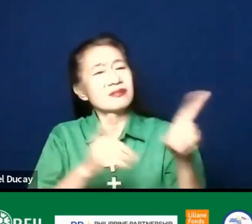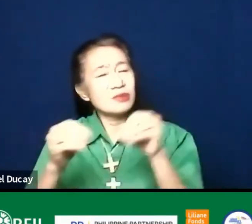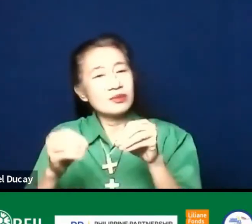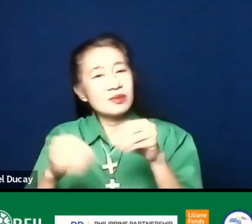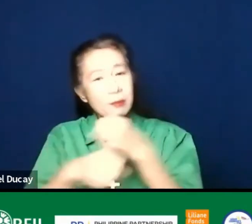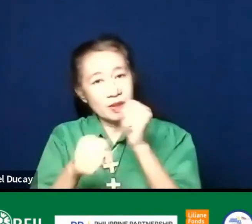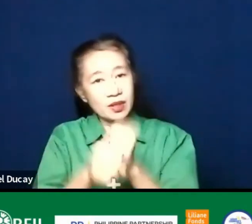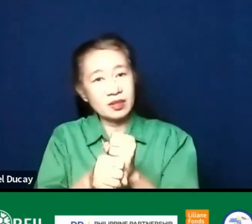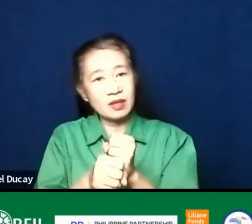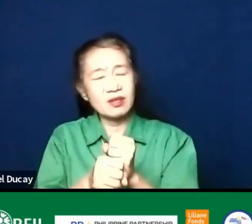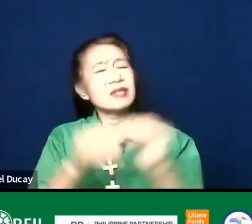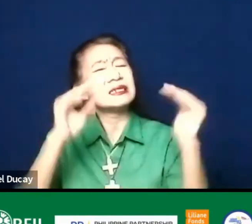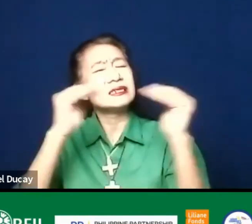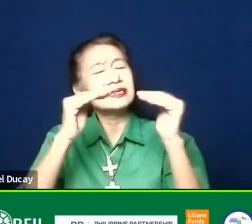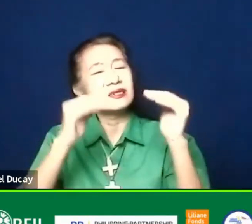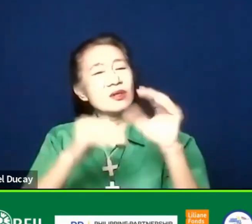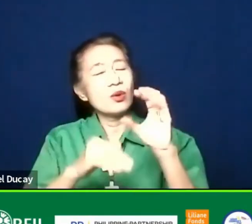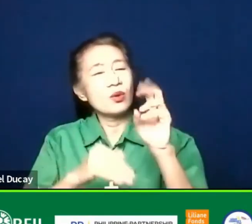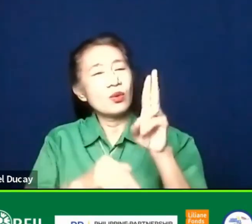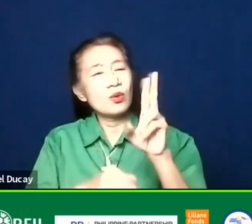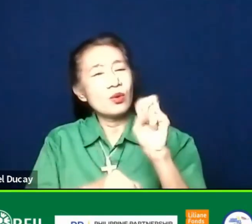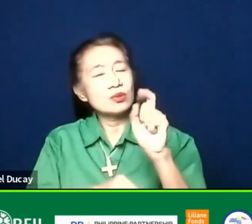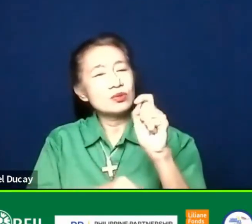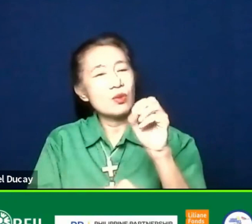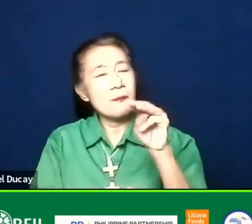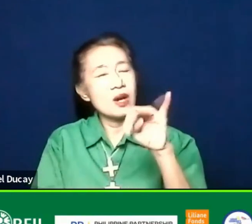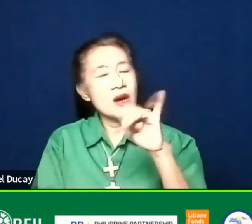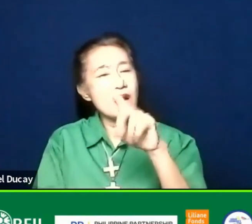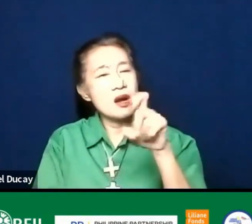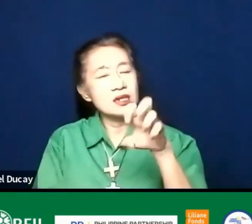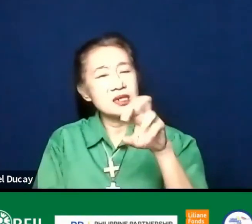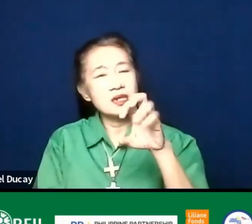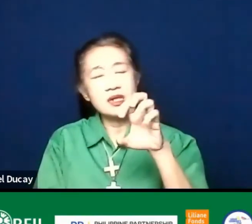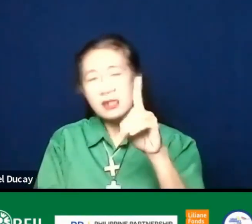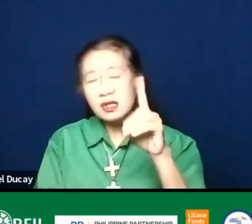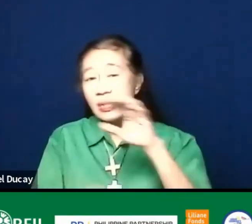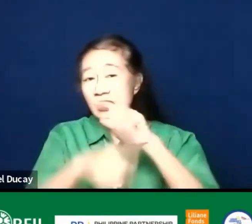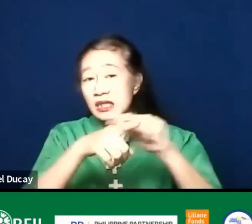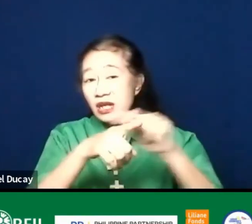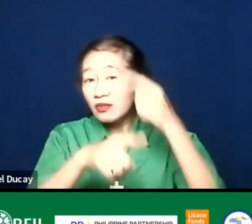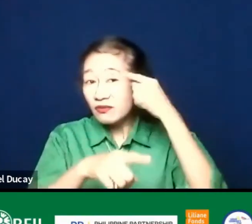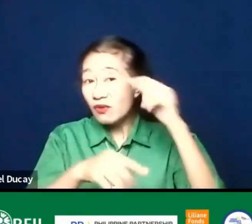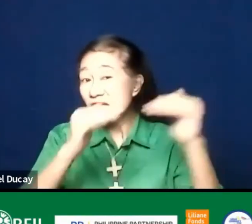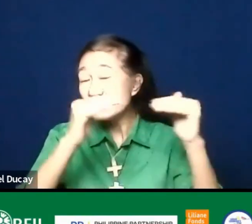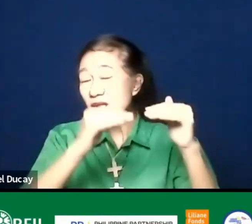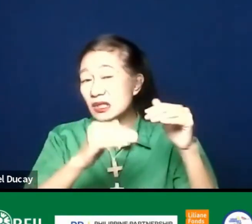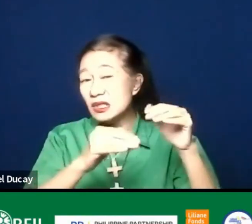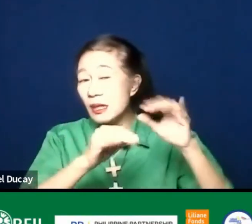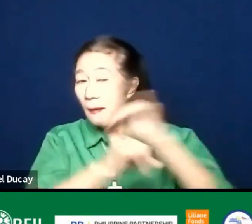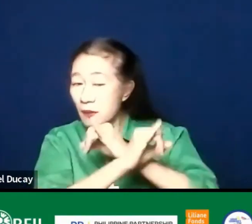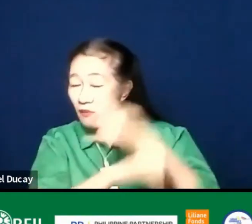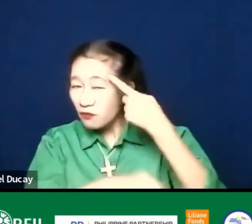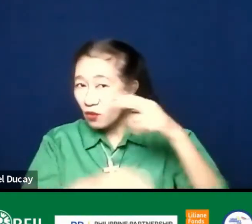ng customized, di ba? Customized na training no sa specific impairment no, for